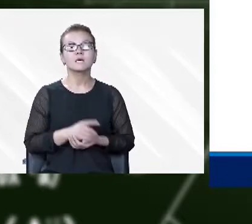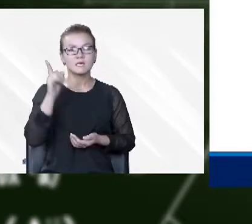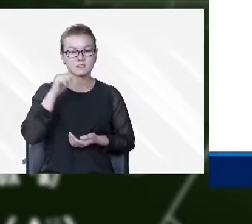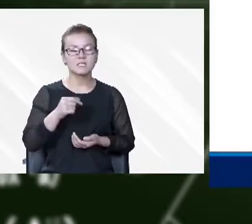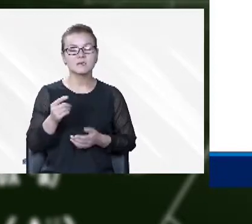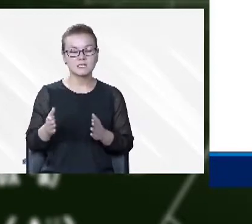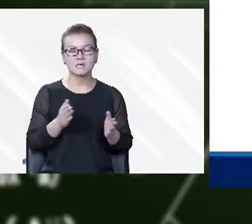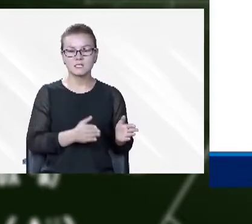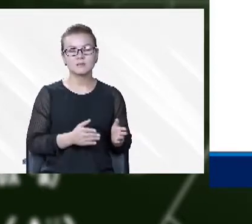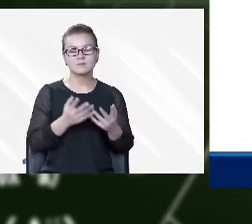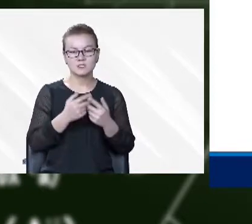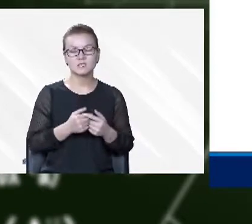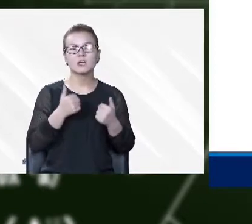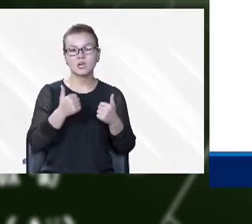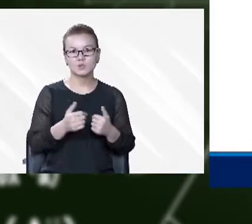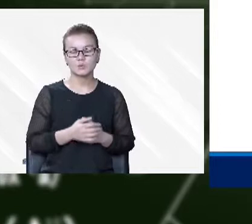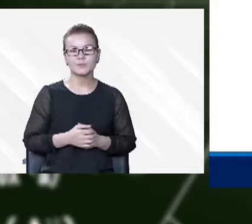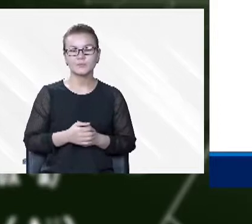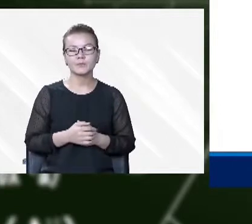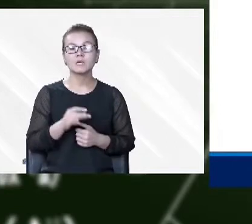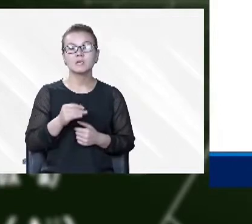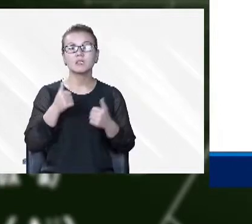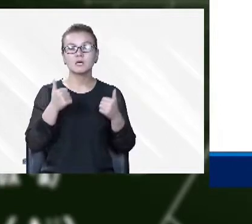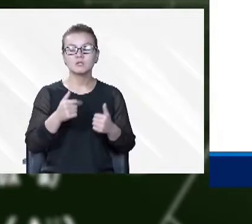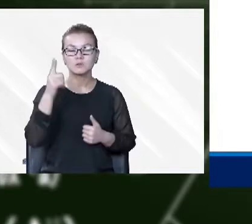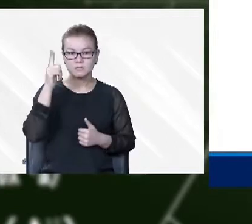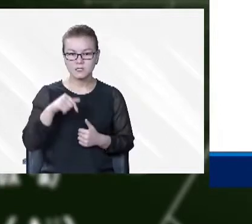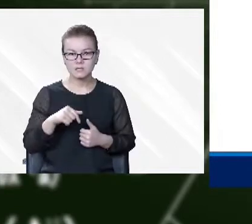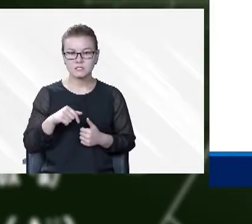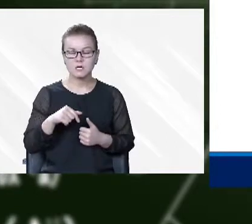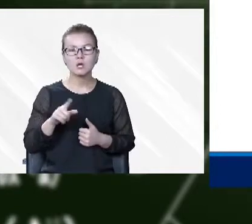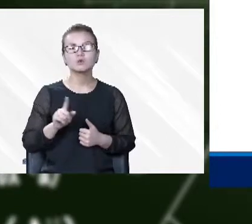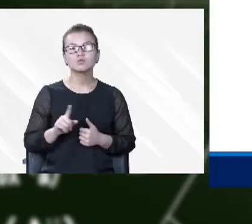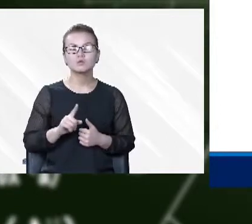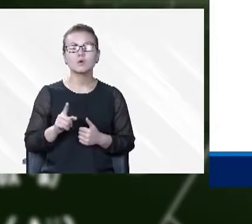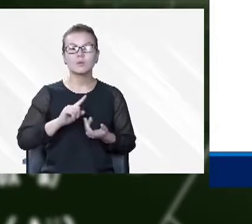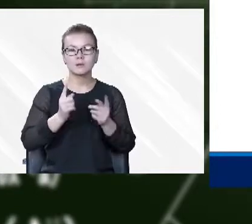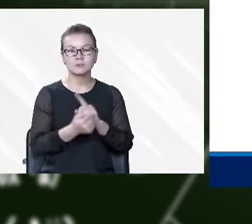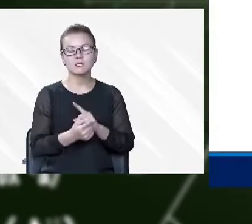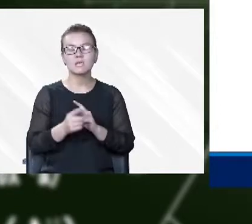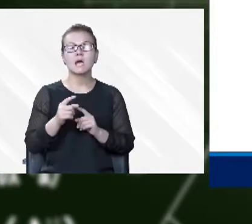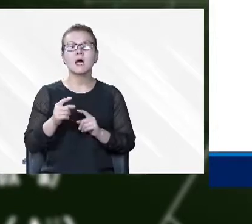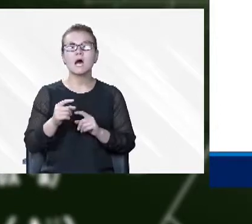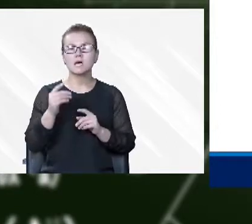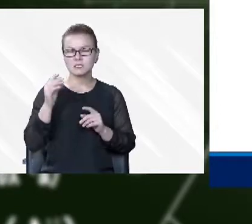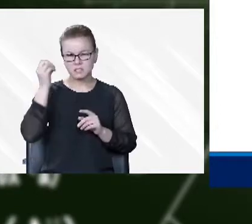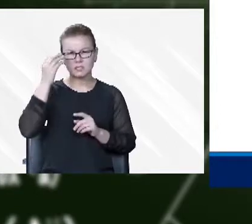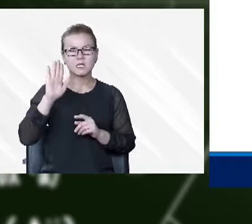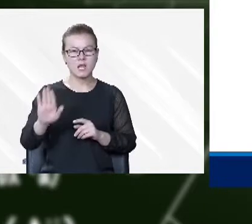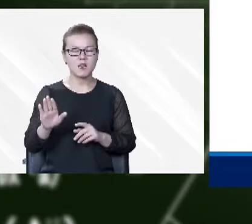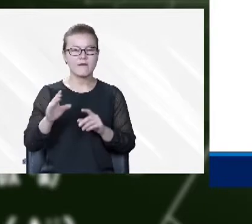Знать алгоритм решения хорошо, и хорошо бы знать, что преобразование рационального